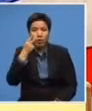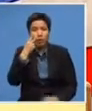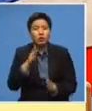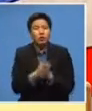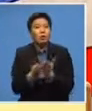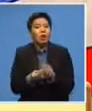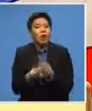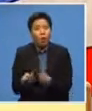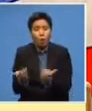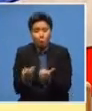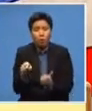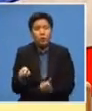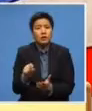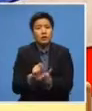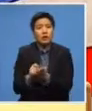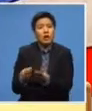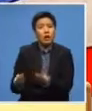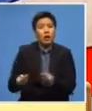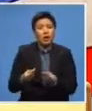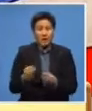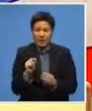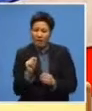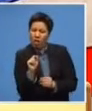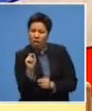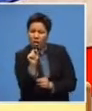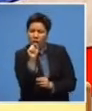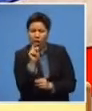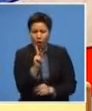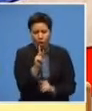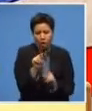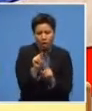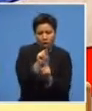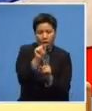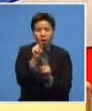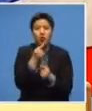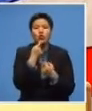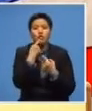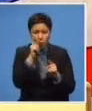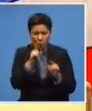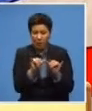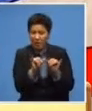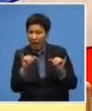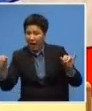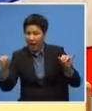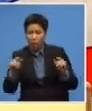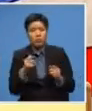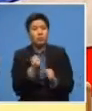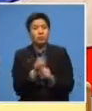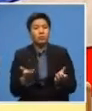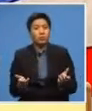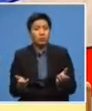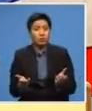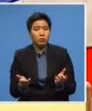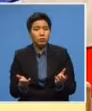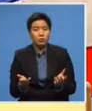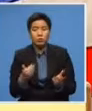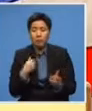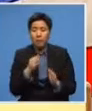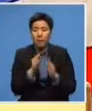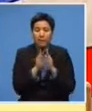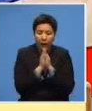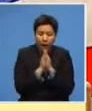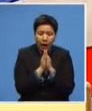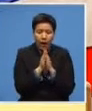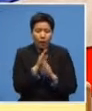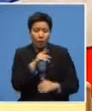ให้ผมดูนั่นคือลูกเขาเขียนมายังไม่เป็นตัวเขียนหนังสือยังไม่เป็นตัวเลยแต่ตอบคำถามต้องเขียนยาวอย่างเงี้ยต้องมีอะไรพระพุทธพระธรรม